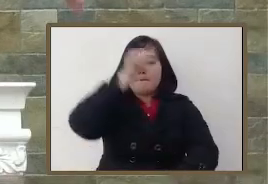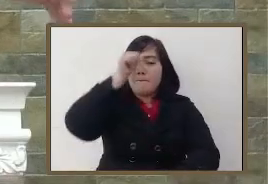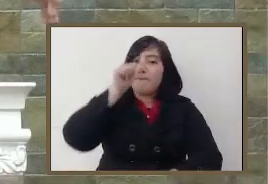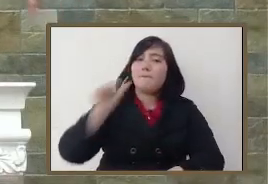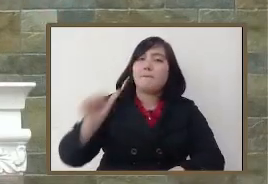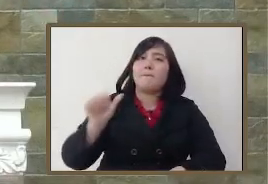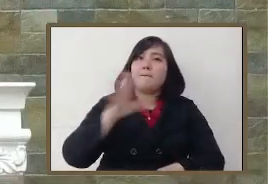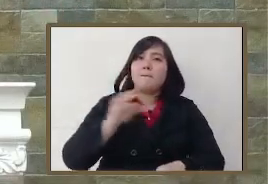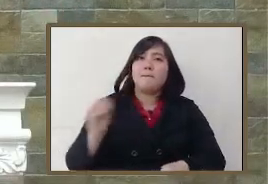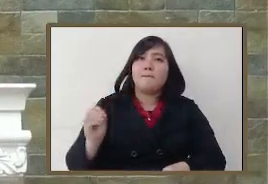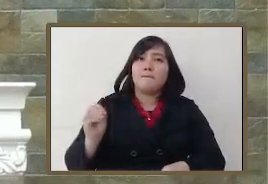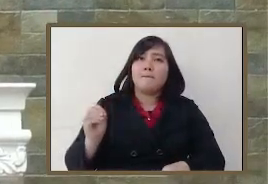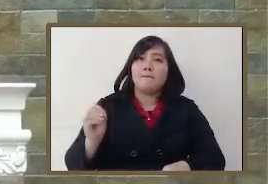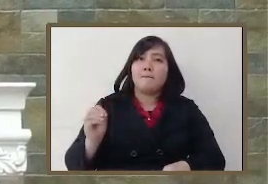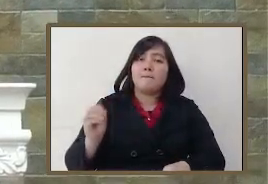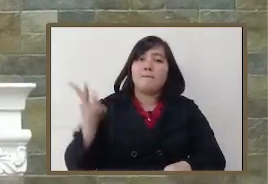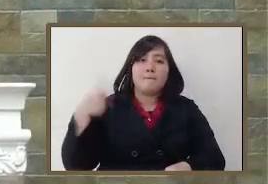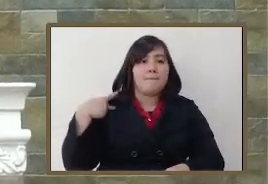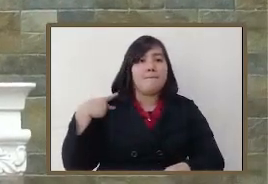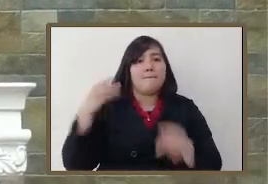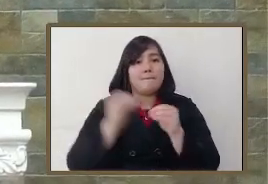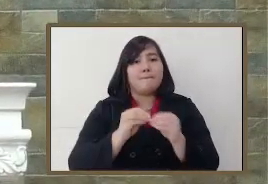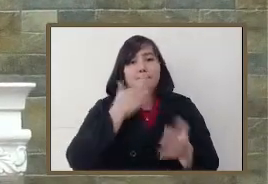temperance, and so on.